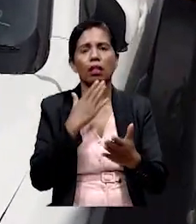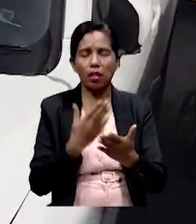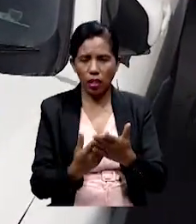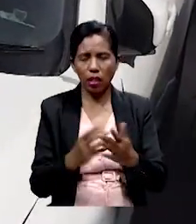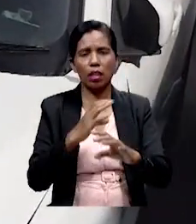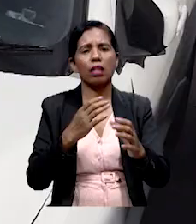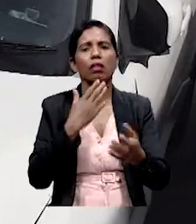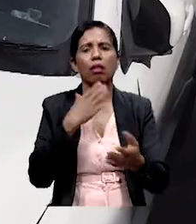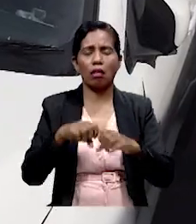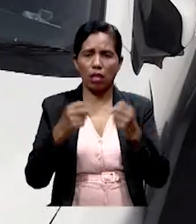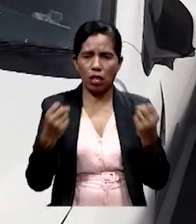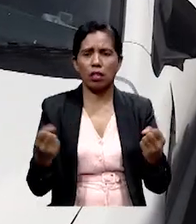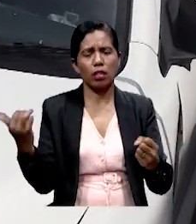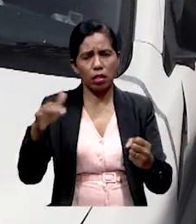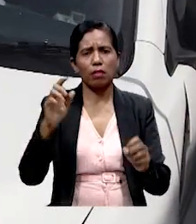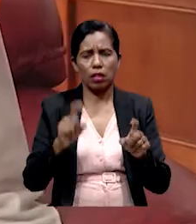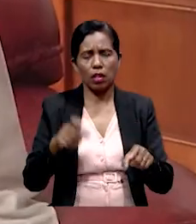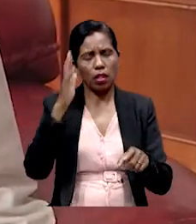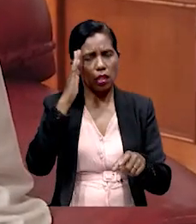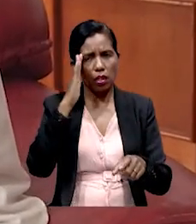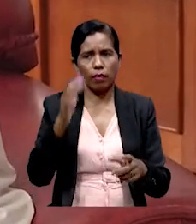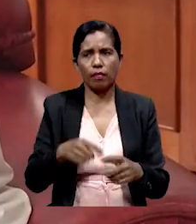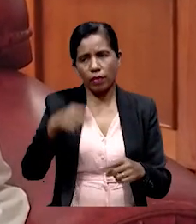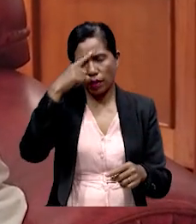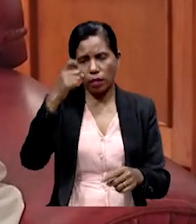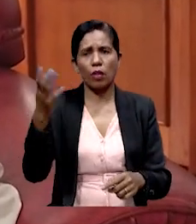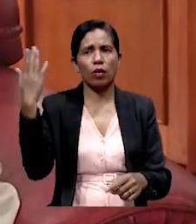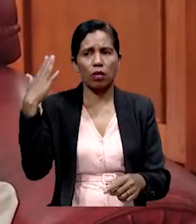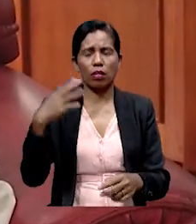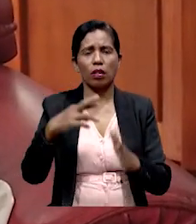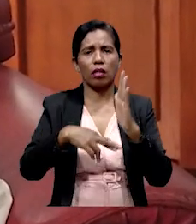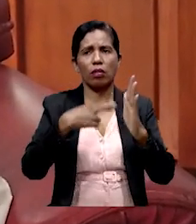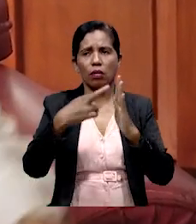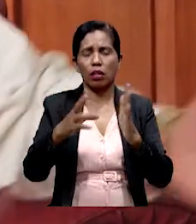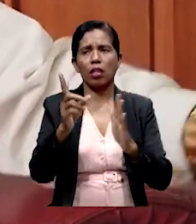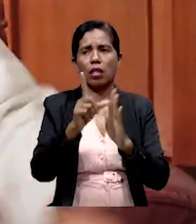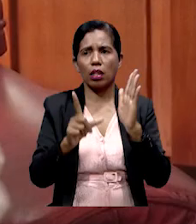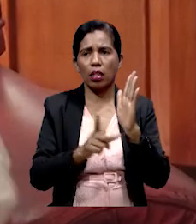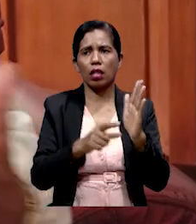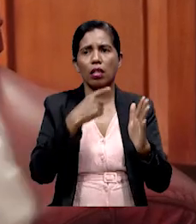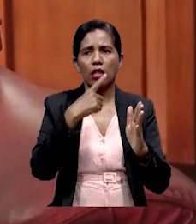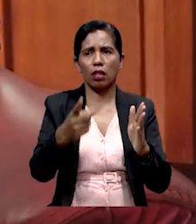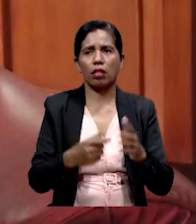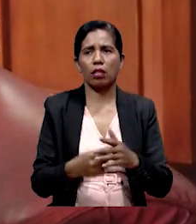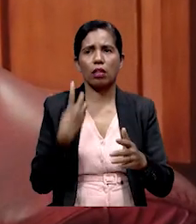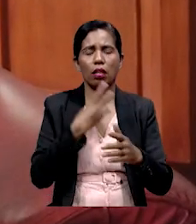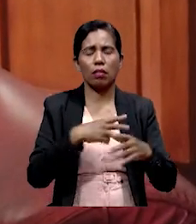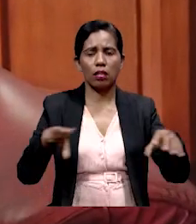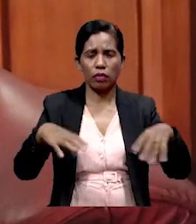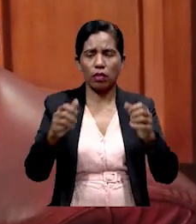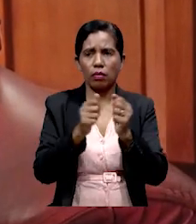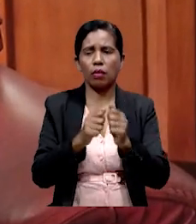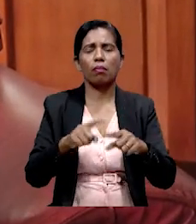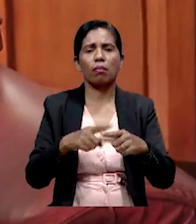an, sih orang tengah tengah macam ni tambah berulu. Regulam itu dekat tu lagi lah hati tu dengan kami sebab semua.